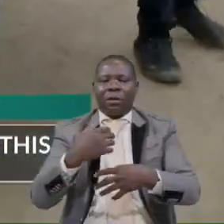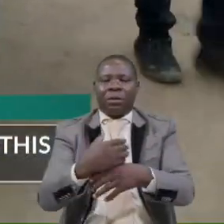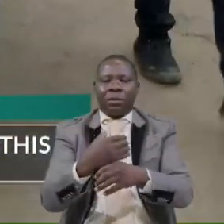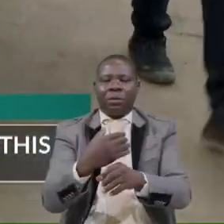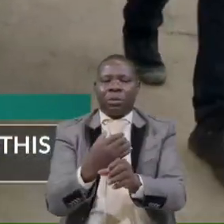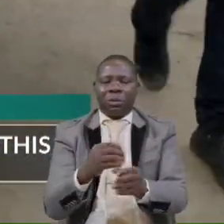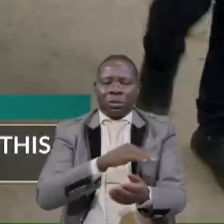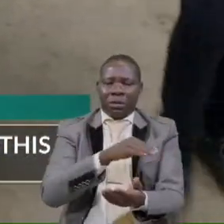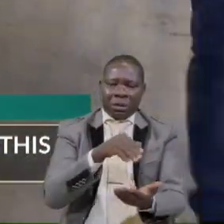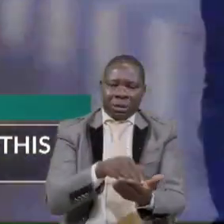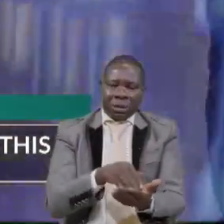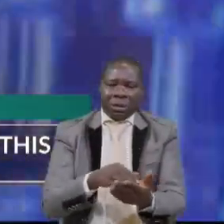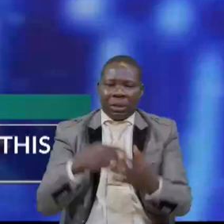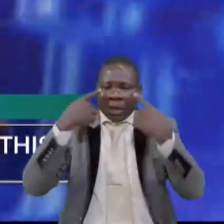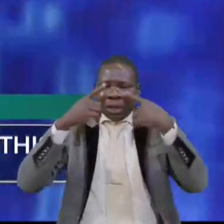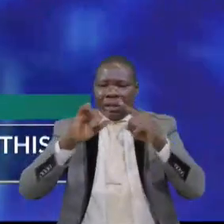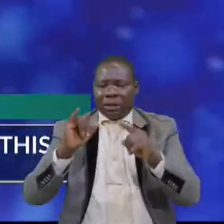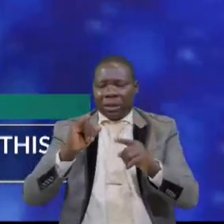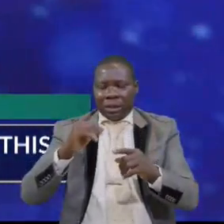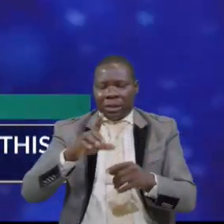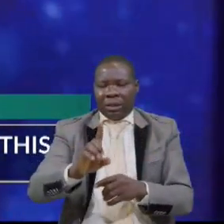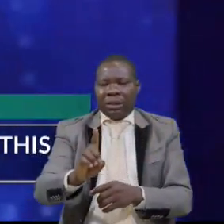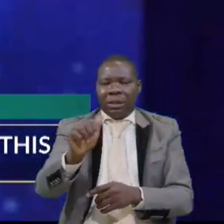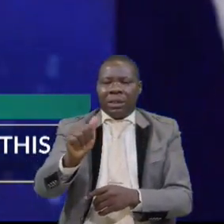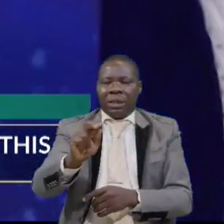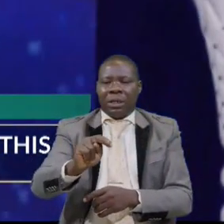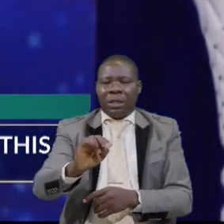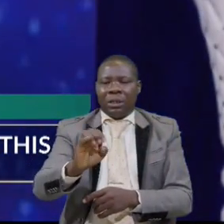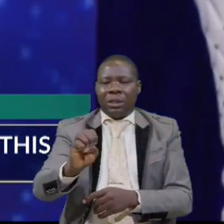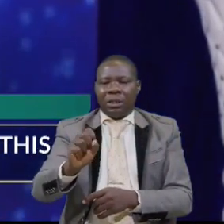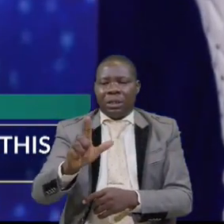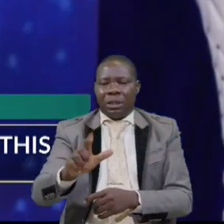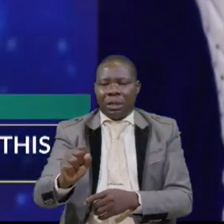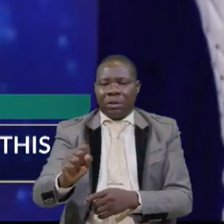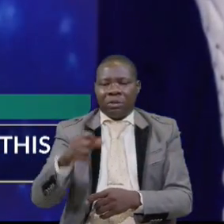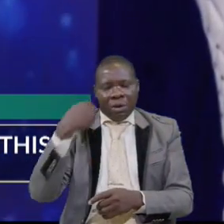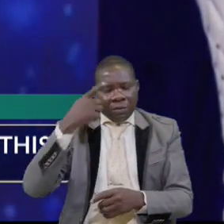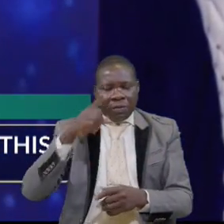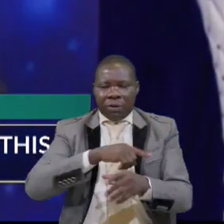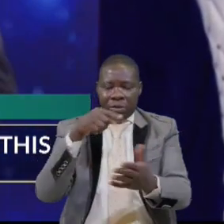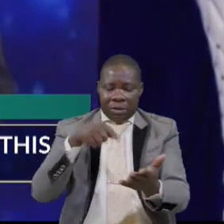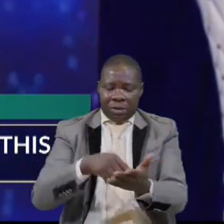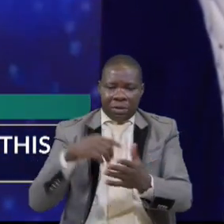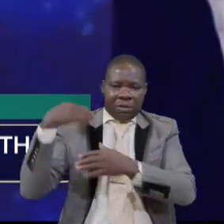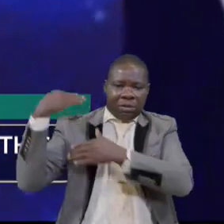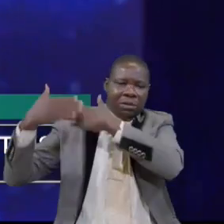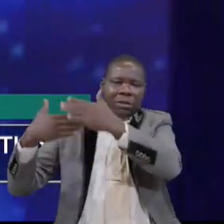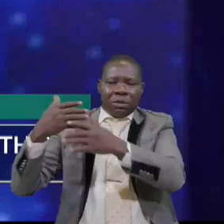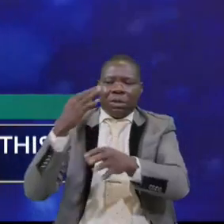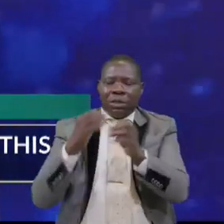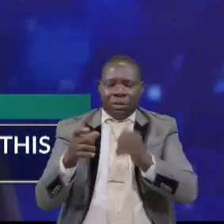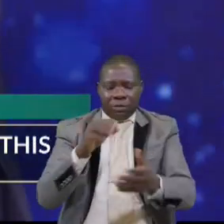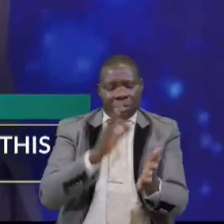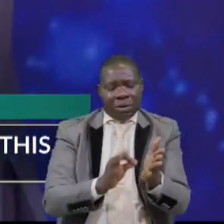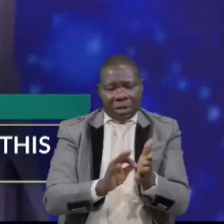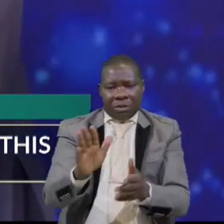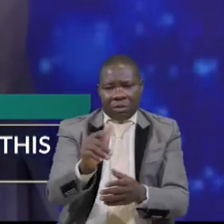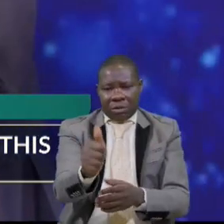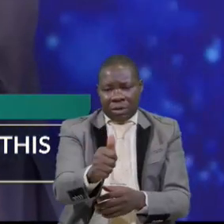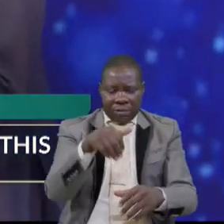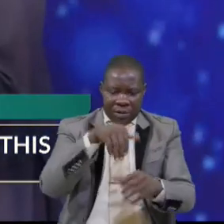des Daniel excellents pour cette génération. Si tu te considères dedans, tu es dedans. Si